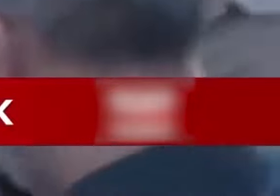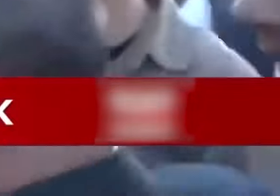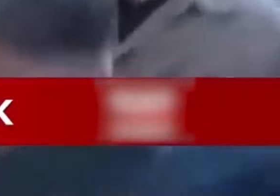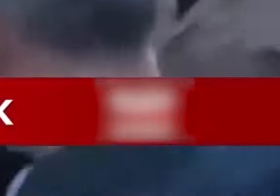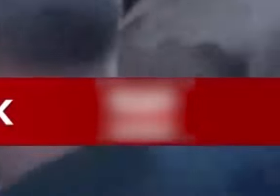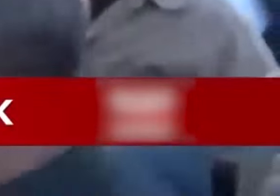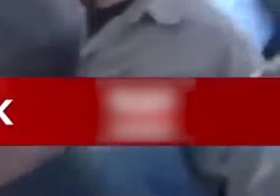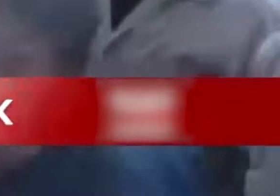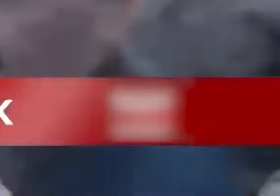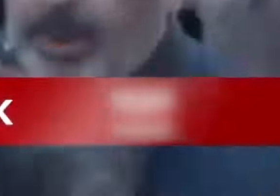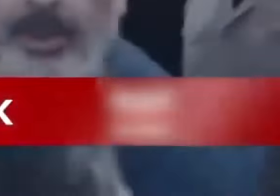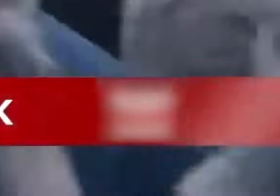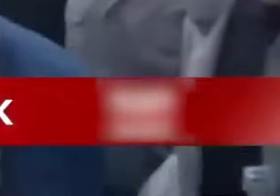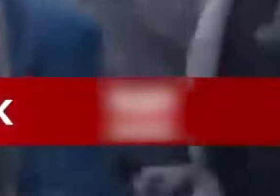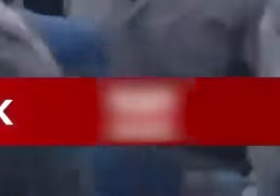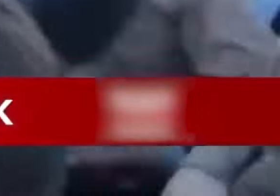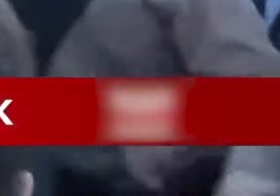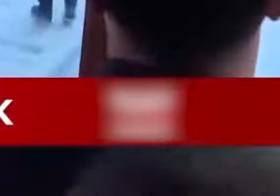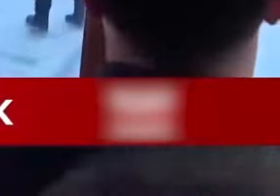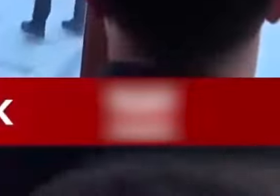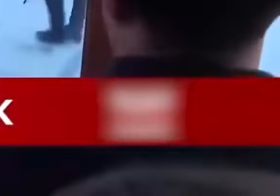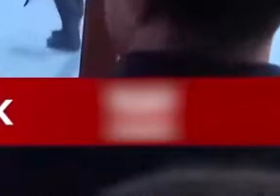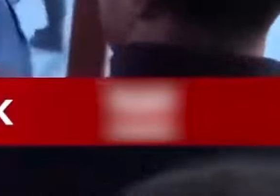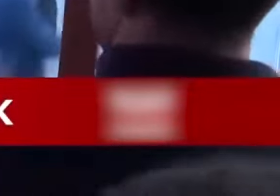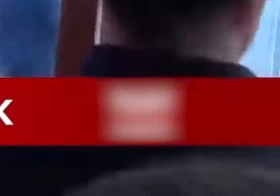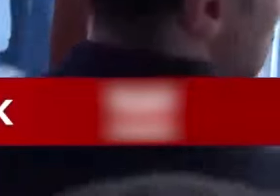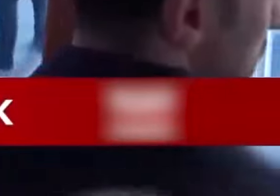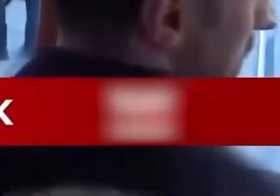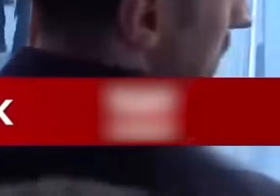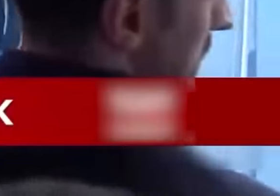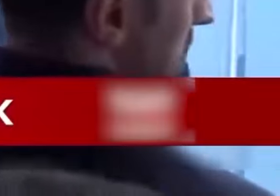Partisi'nin İstanbul adayı Ekrem İmamoğlu'nun sloganıyla seslendi.